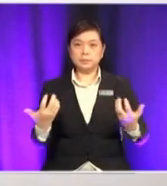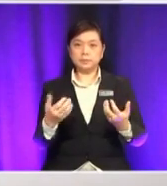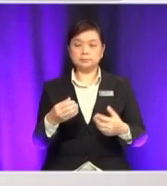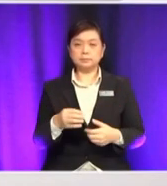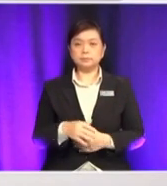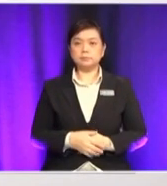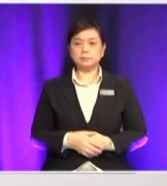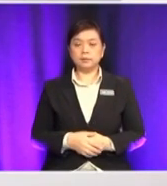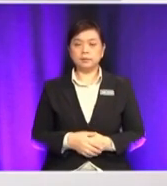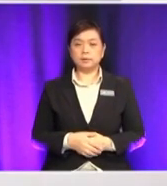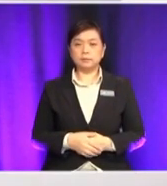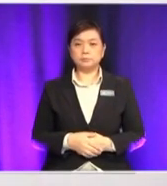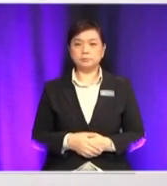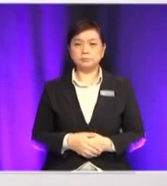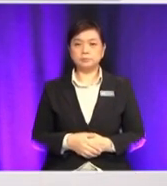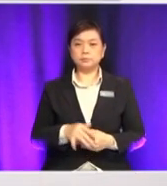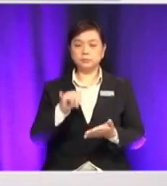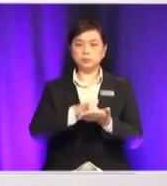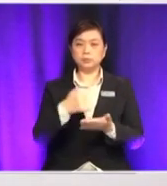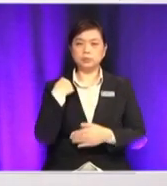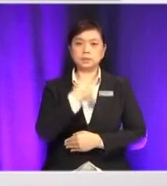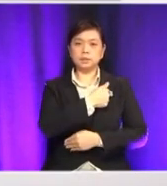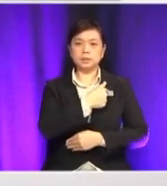itu yang kita Panggil sebagai